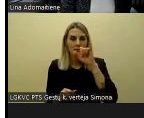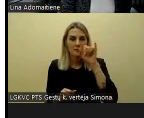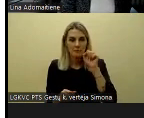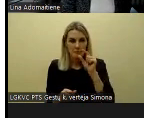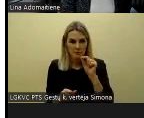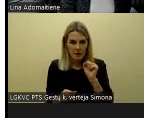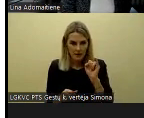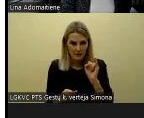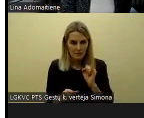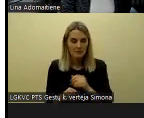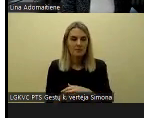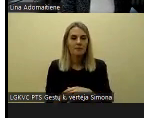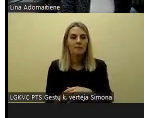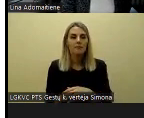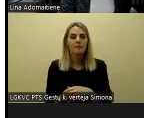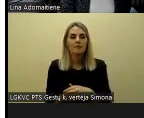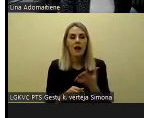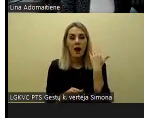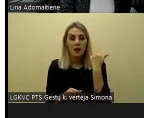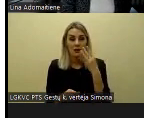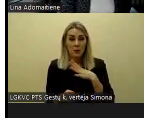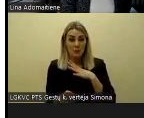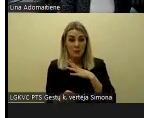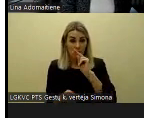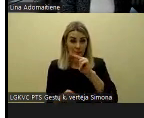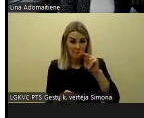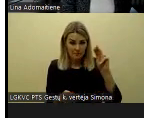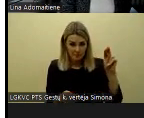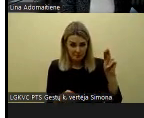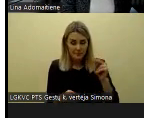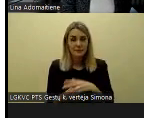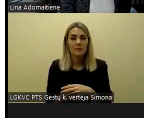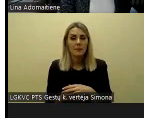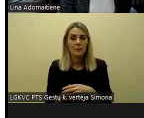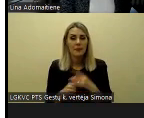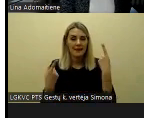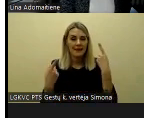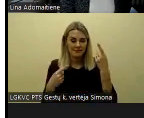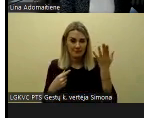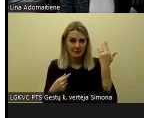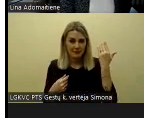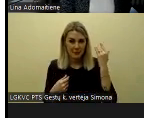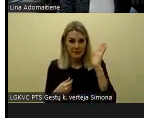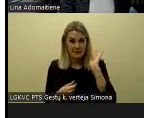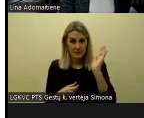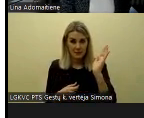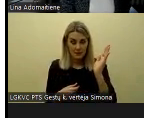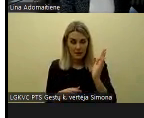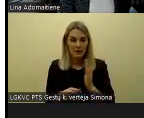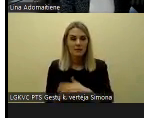Tai, ką mes minėjome anksčiau, kitų internetų seminarų metu,